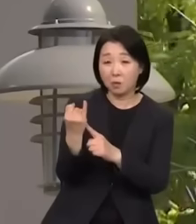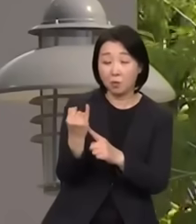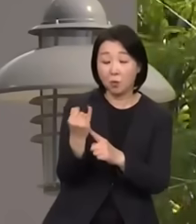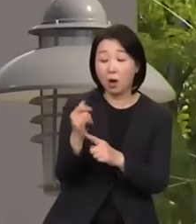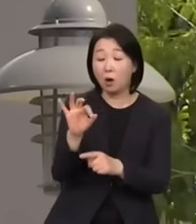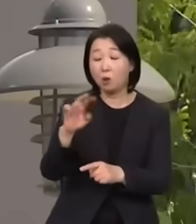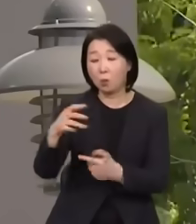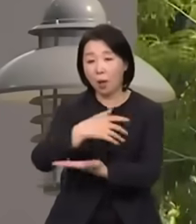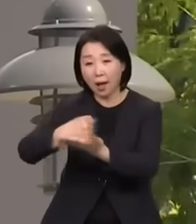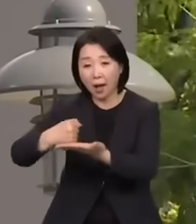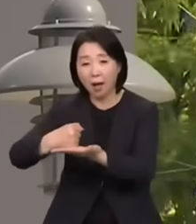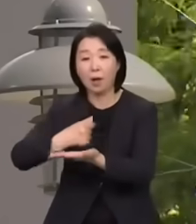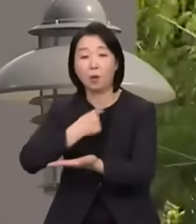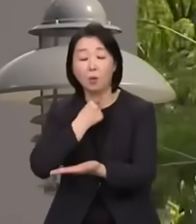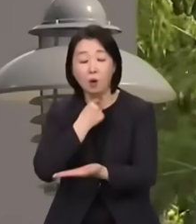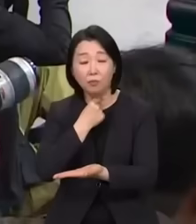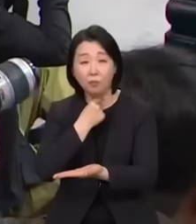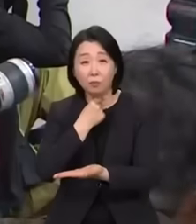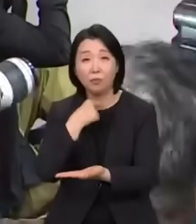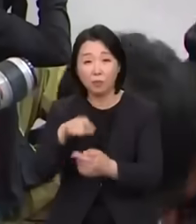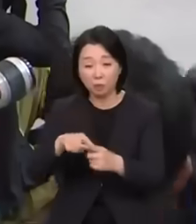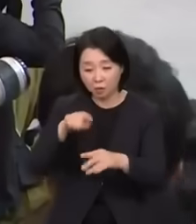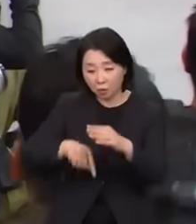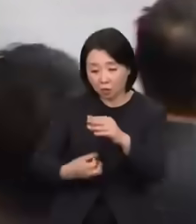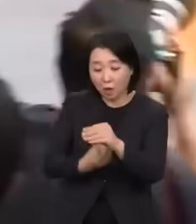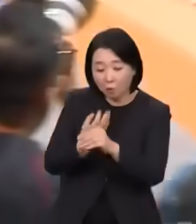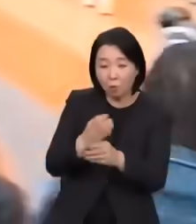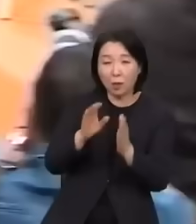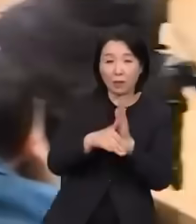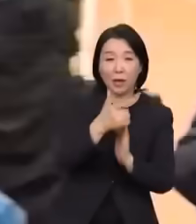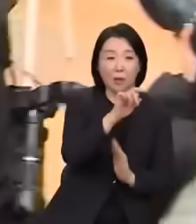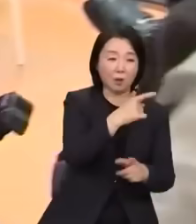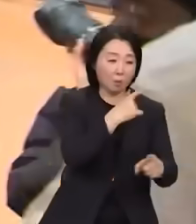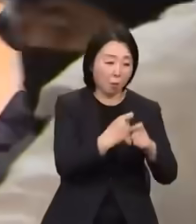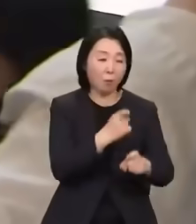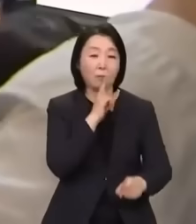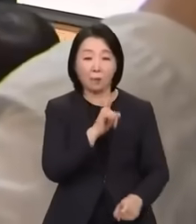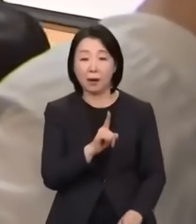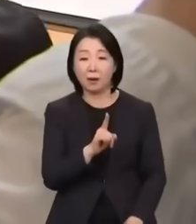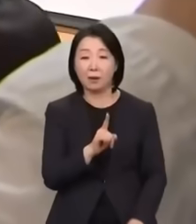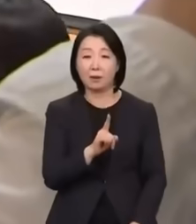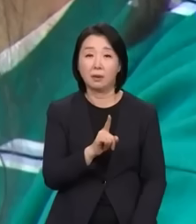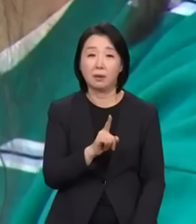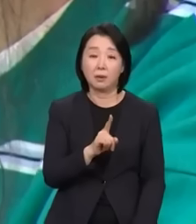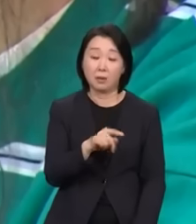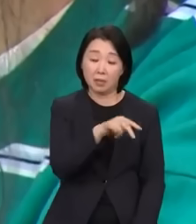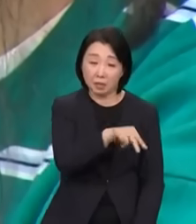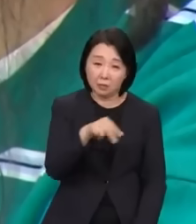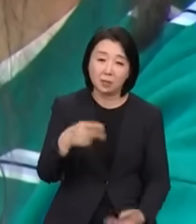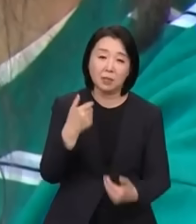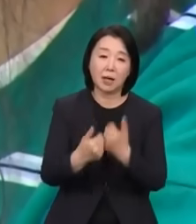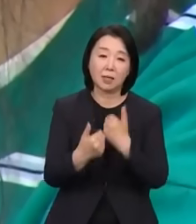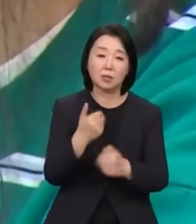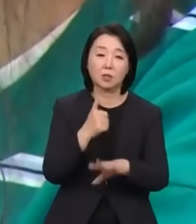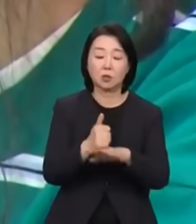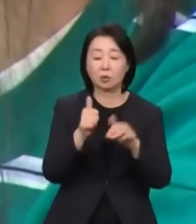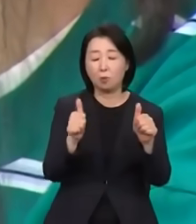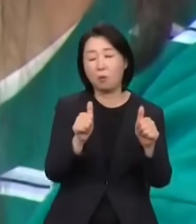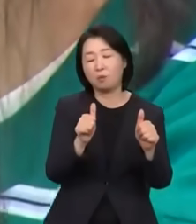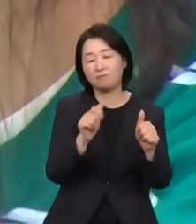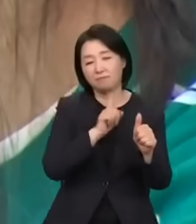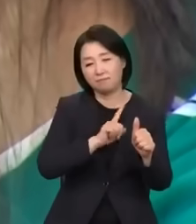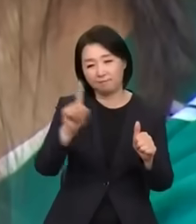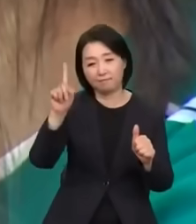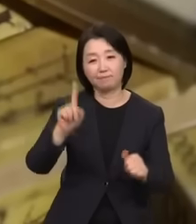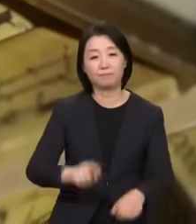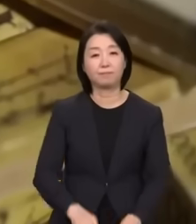한다고 주장하고 민 대표는 내부 고발에 하이브가 보복에 나섰다고 주장하고 있는데 양측의 갈등은 결국 법원의 판단에